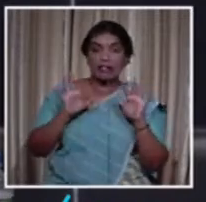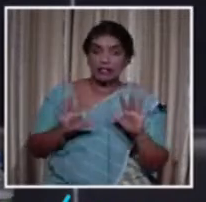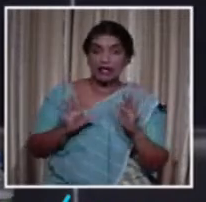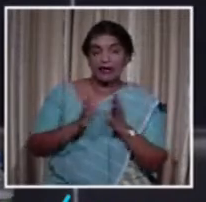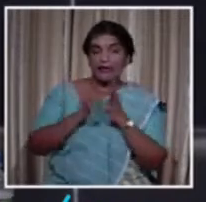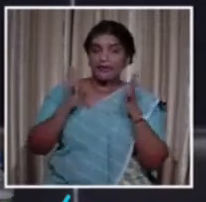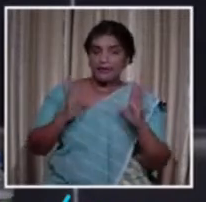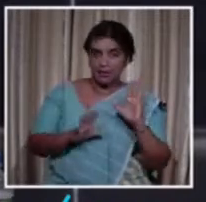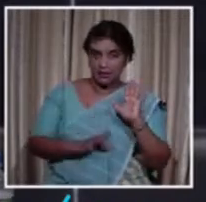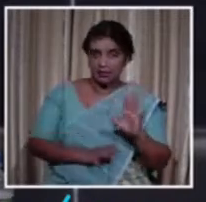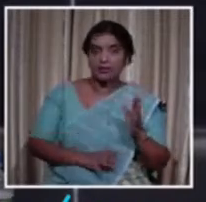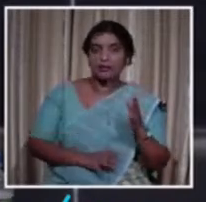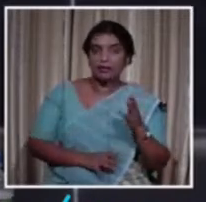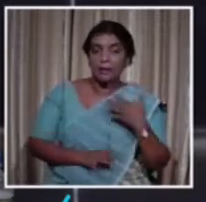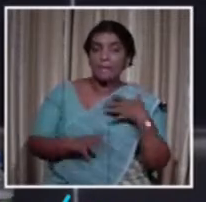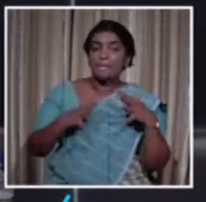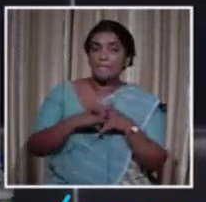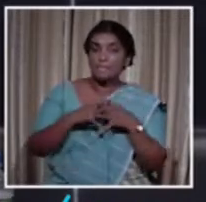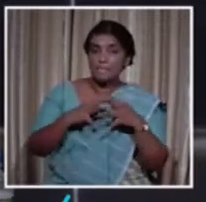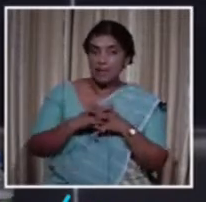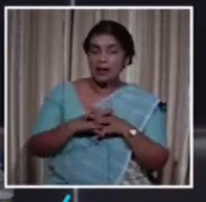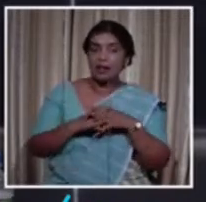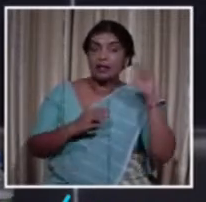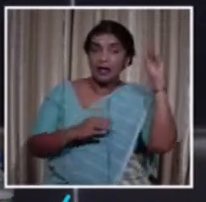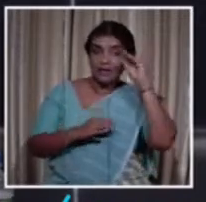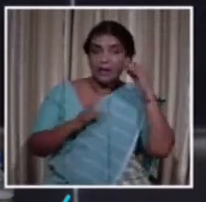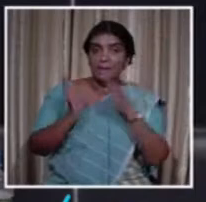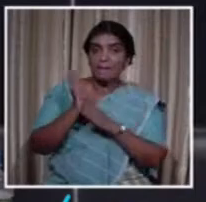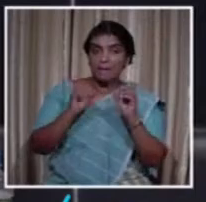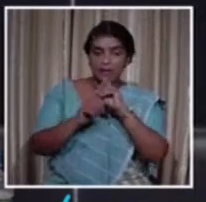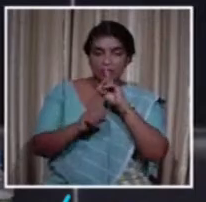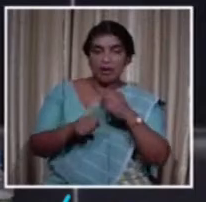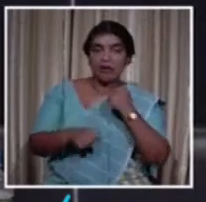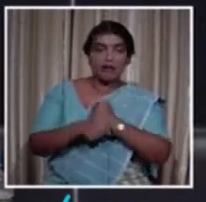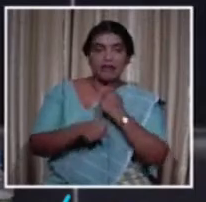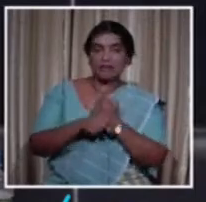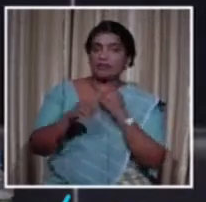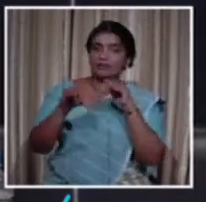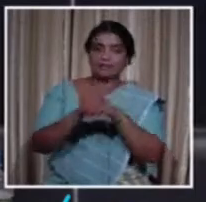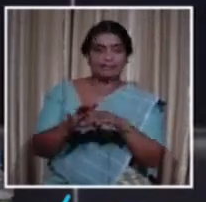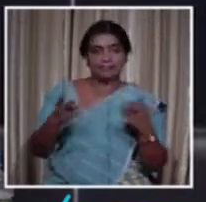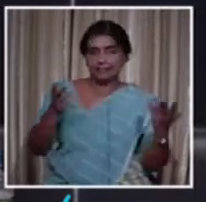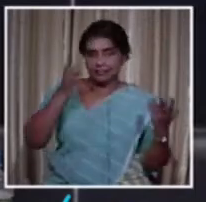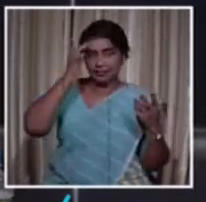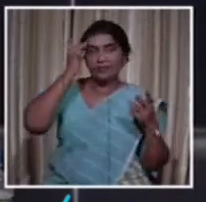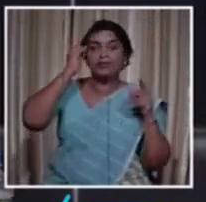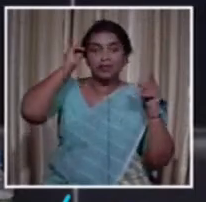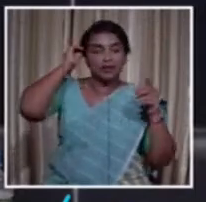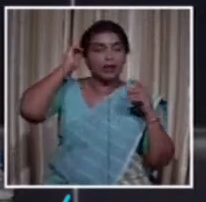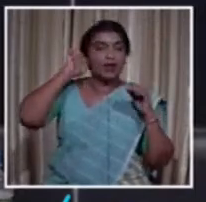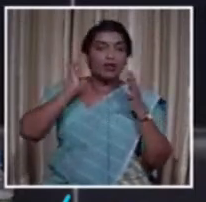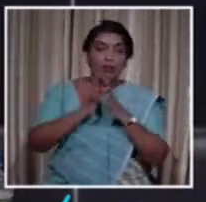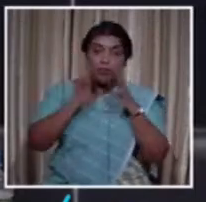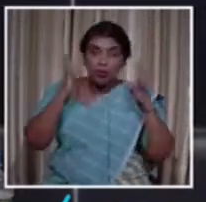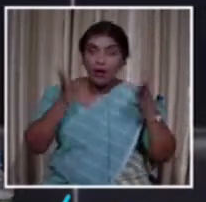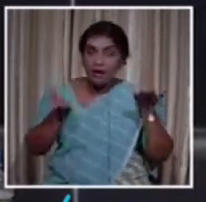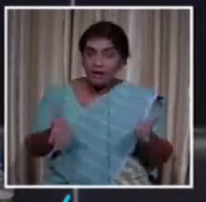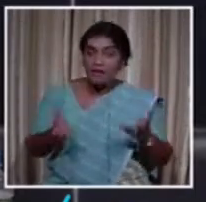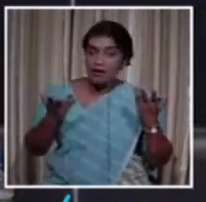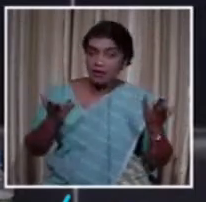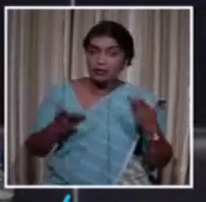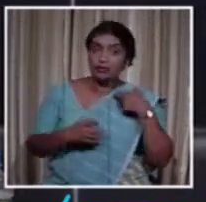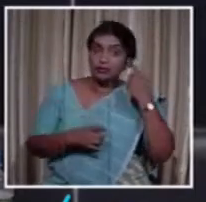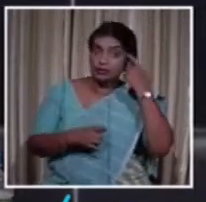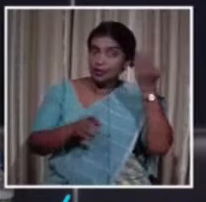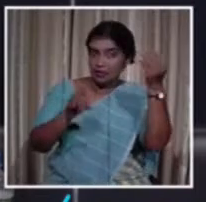යනවා කියලා මට බදා දැහැන්දෑ මාධ්‍යයෙන් කිව්වා ආණ්ඩුවෙන් කවුරුත් ඉදිරිපත් කරන්නේ නැහැ මොකද ඒ බහුතරයේ තියනවද නැද්ද කියලා දන්නේ නැහැ මෙතුමා